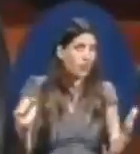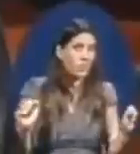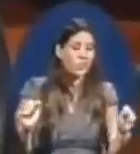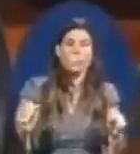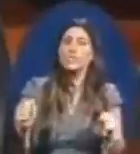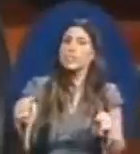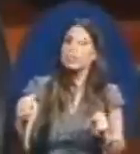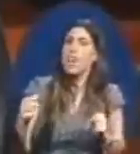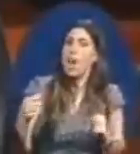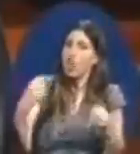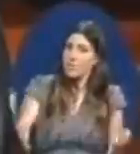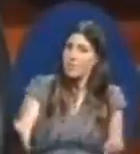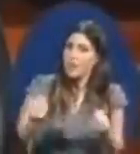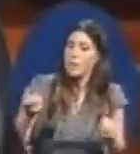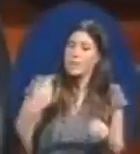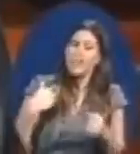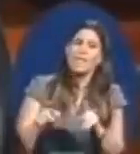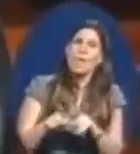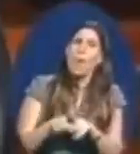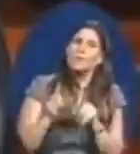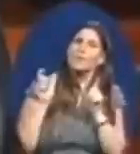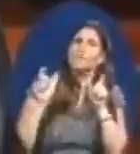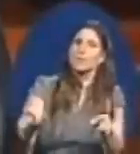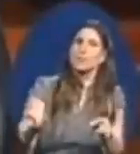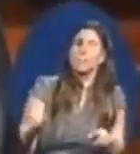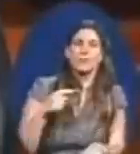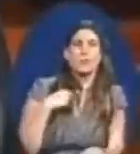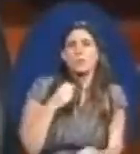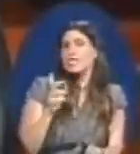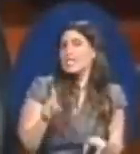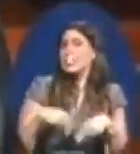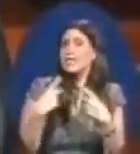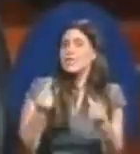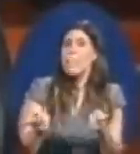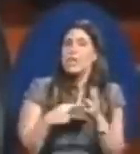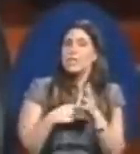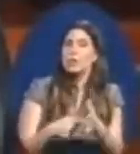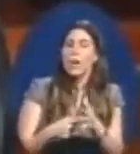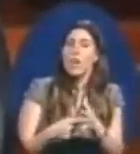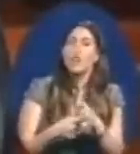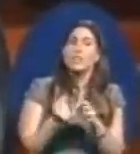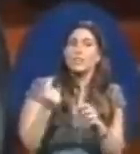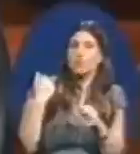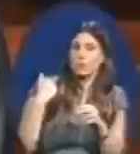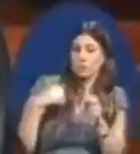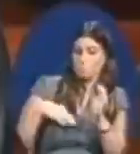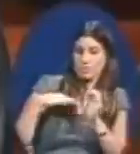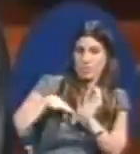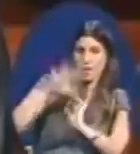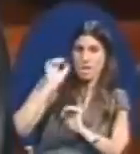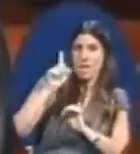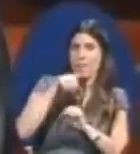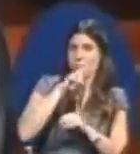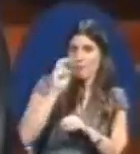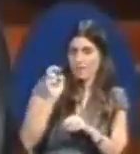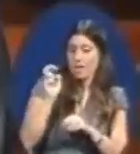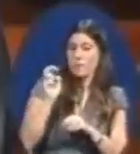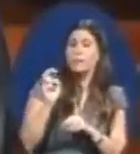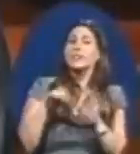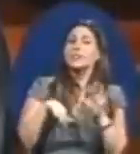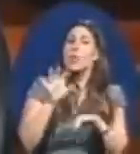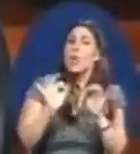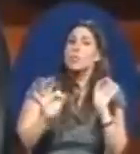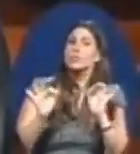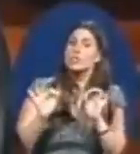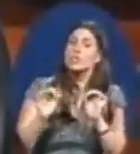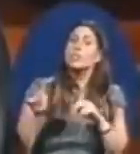הדברים האלה אני ממגרת בכוח. לא יכול להיות למשל ששקיב שנה נבחר ב-1200 קולות בתוך המגזר שלו. המגזר